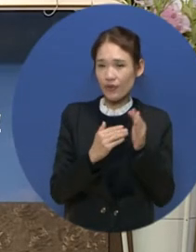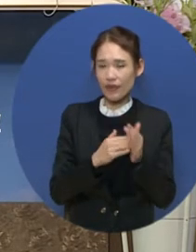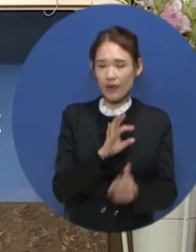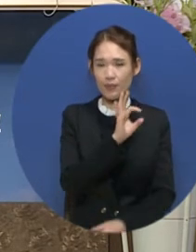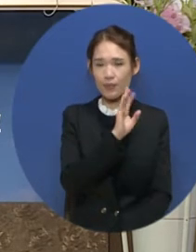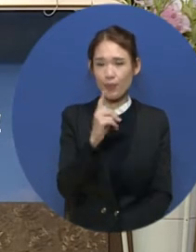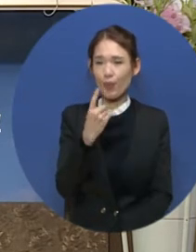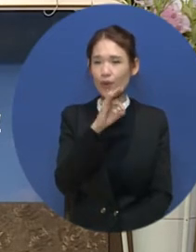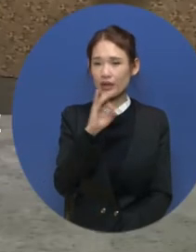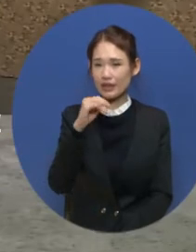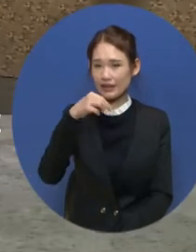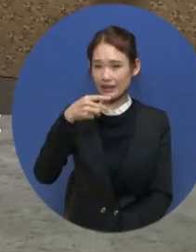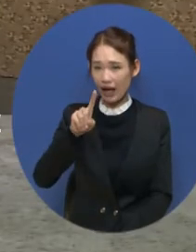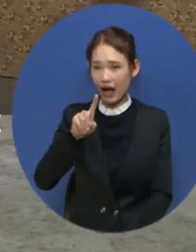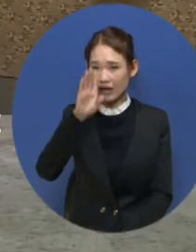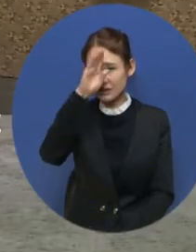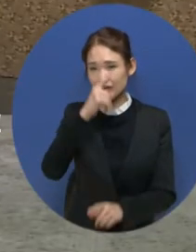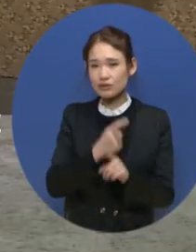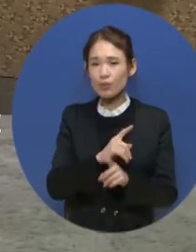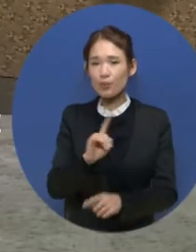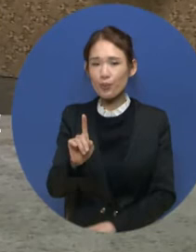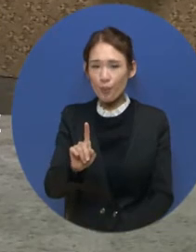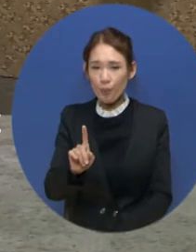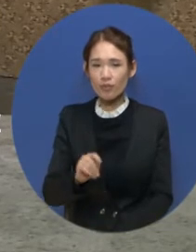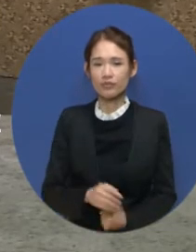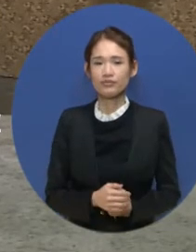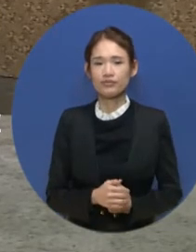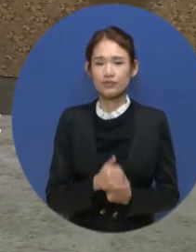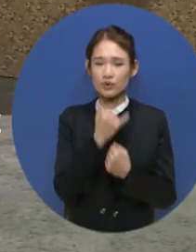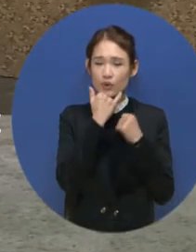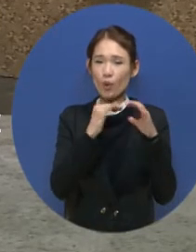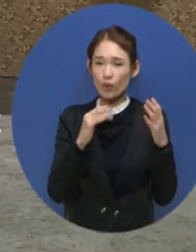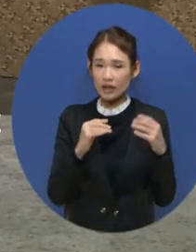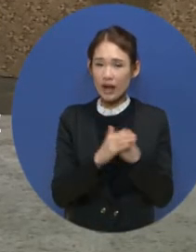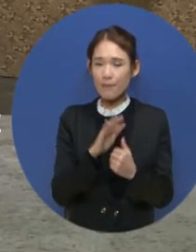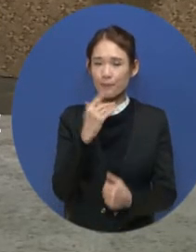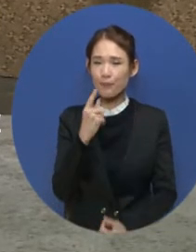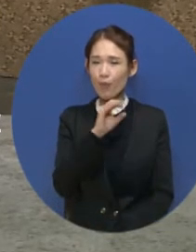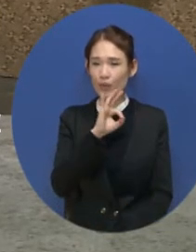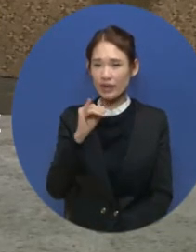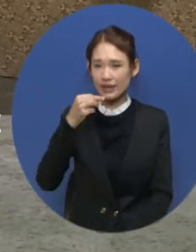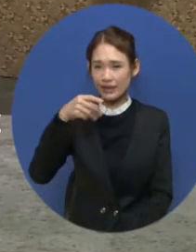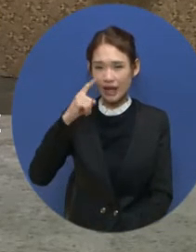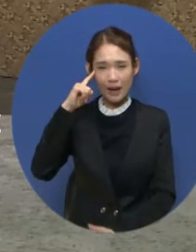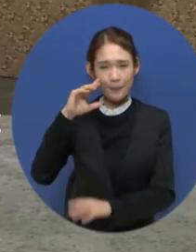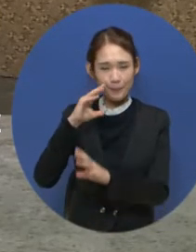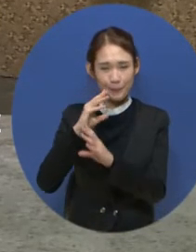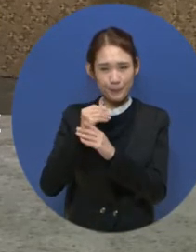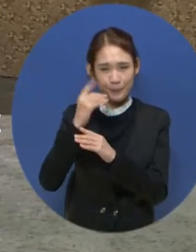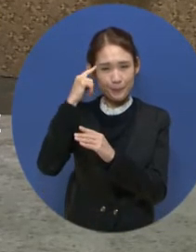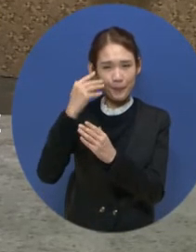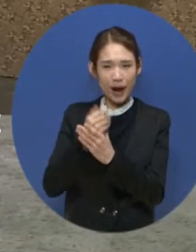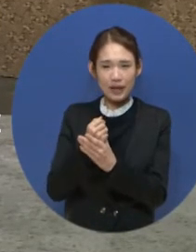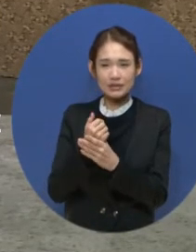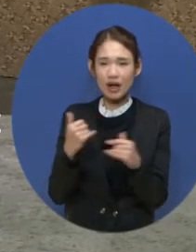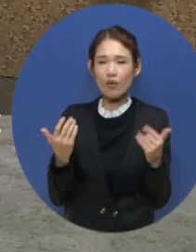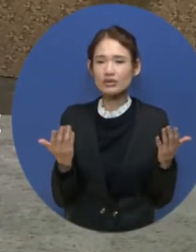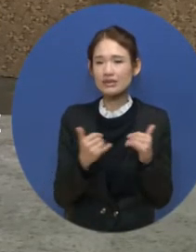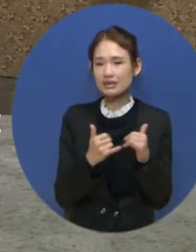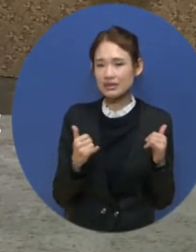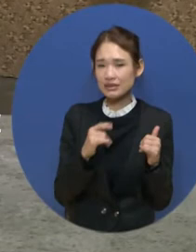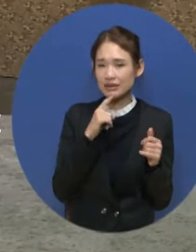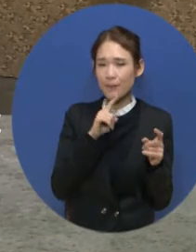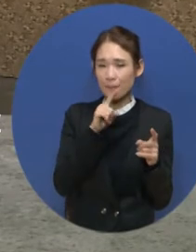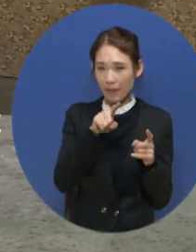치료는 어떤 건가요 아 이거 1 독일의 보이 타 박사와 그 스텟 음 이렇게 지칭해서 이제 그걸